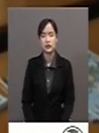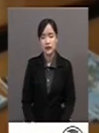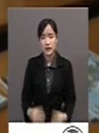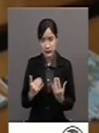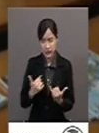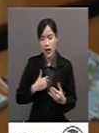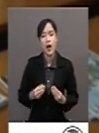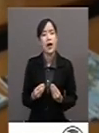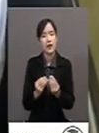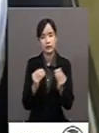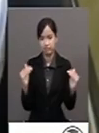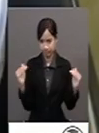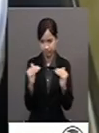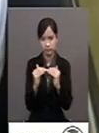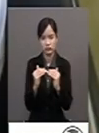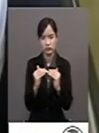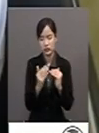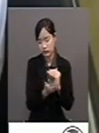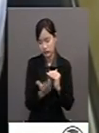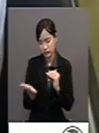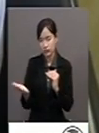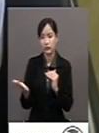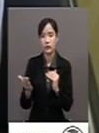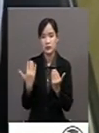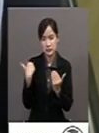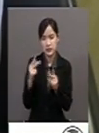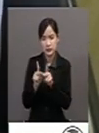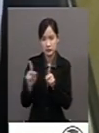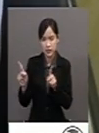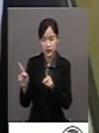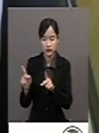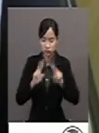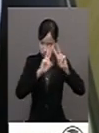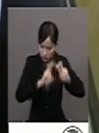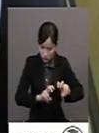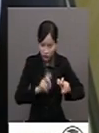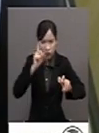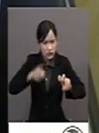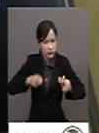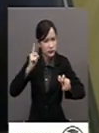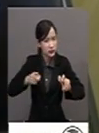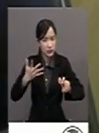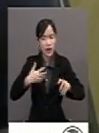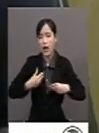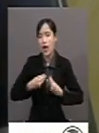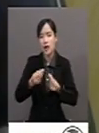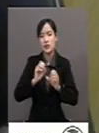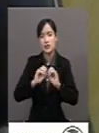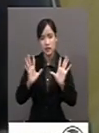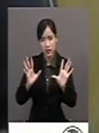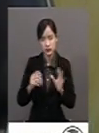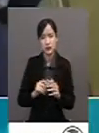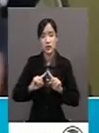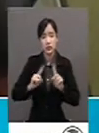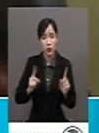กับทุกฝ่ายและมีการตั้งคณะกรรมการสืบสวนข้อเท็จจริงเพื่อสอบสวนข้อเท็จจริงให้ประจักษ์ต่อไปนะฮะแต่ว่า